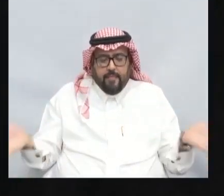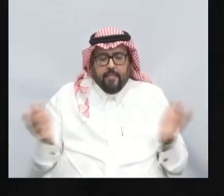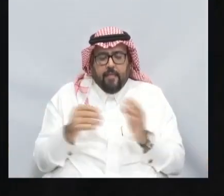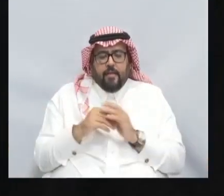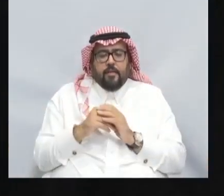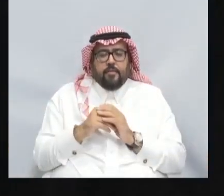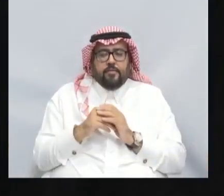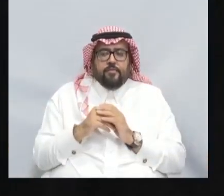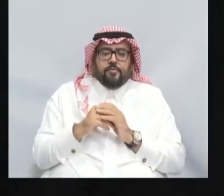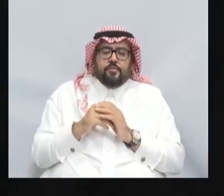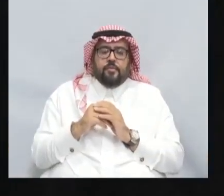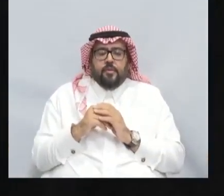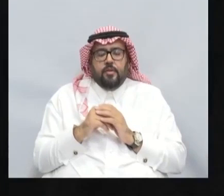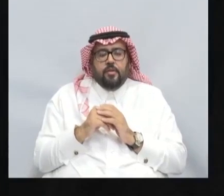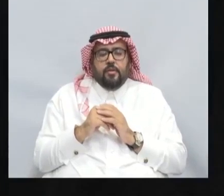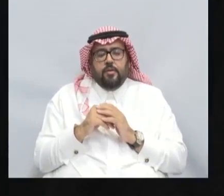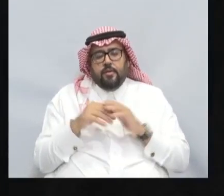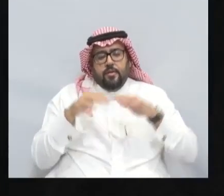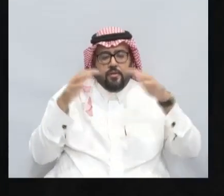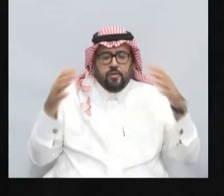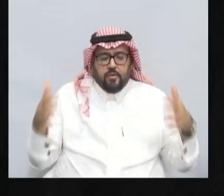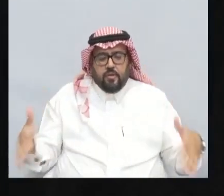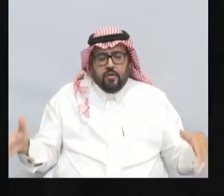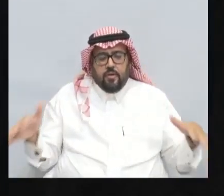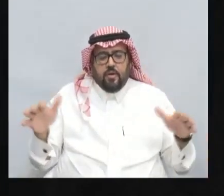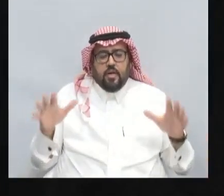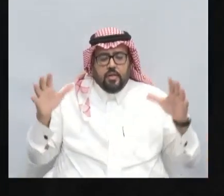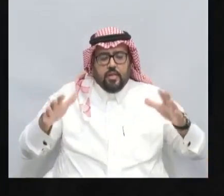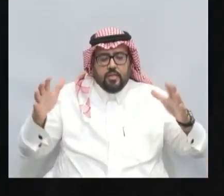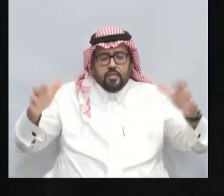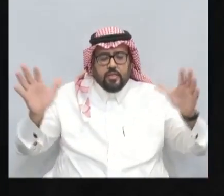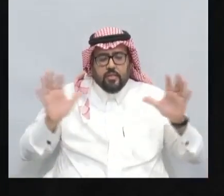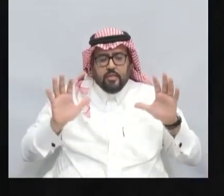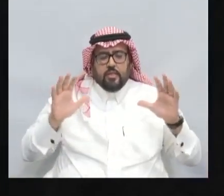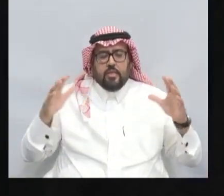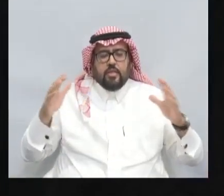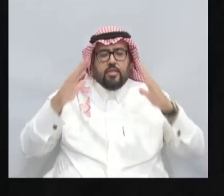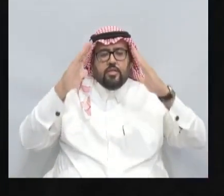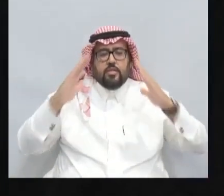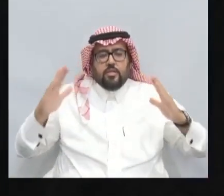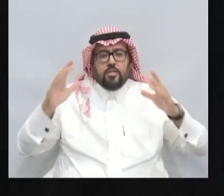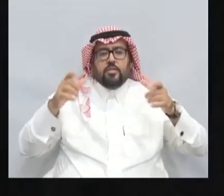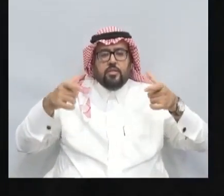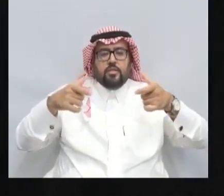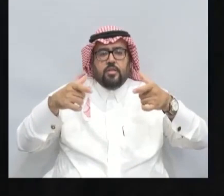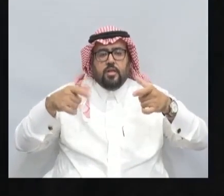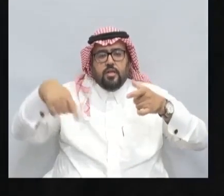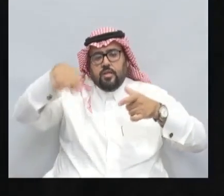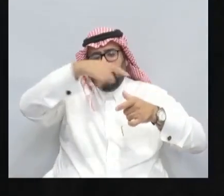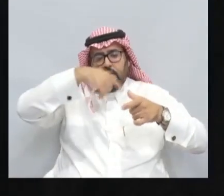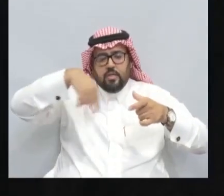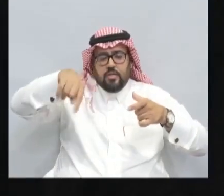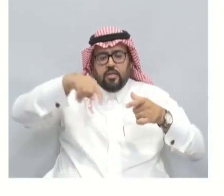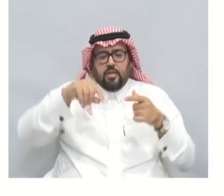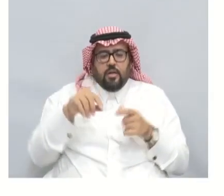لهذا البركان المخروطي، ثم تلتصق مكونة ماذا؟ جوانب حادة أو شكل ماذا؟